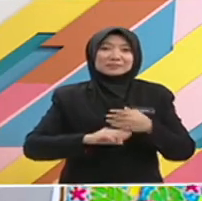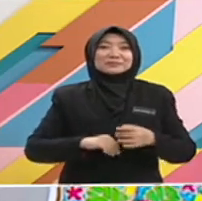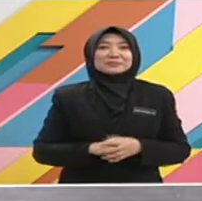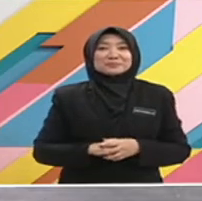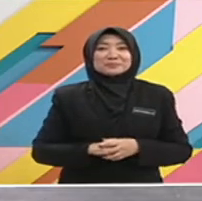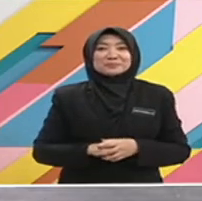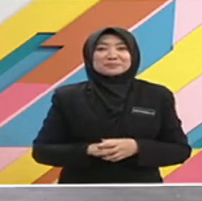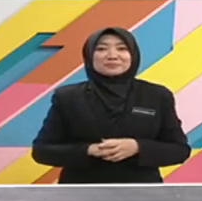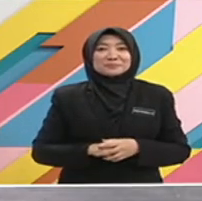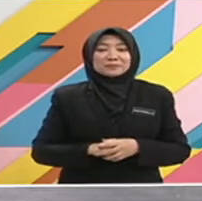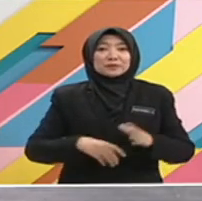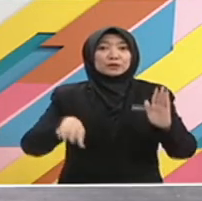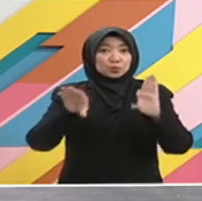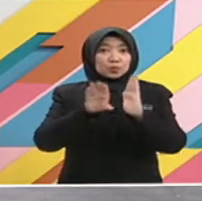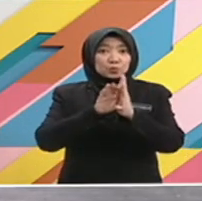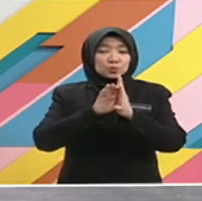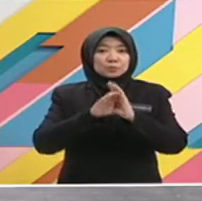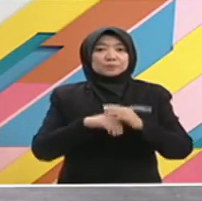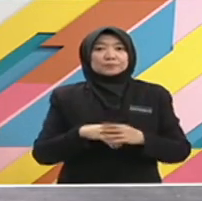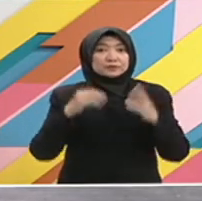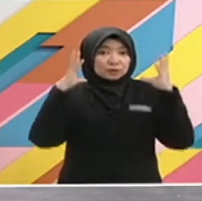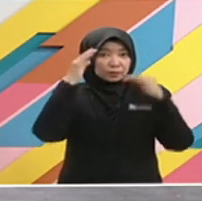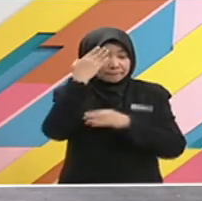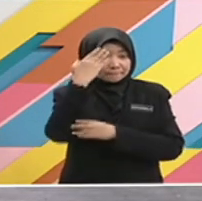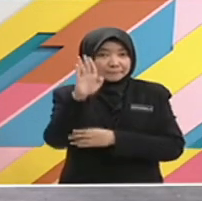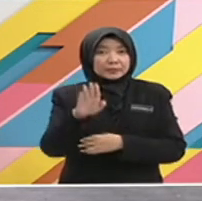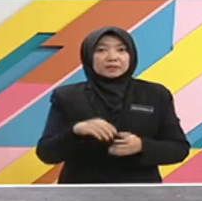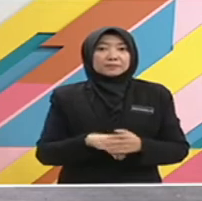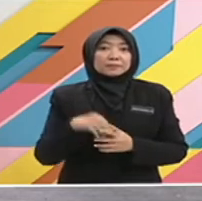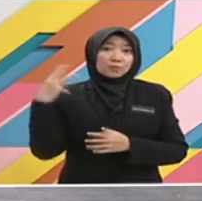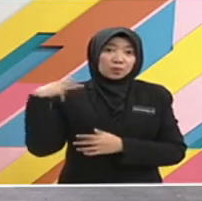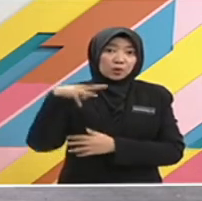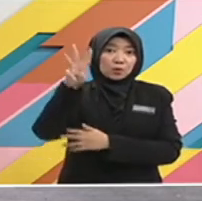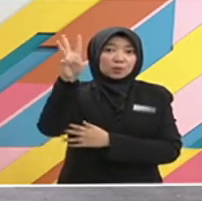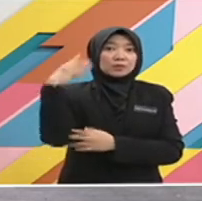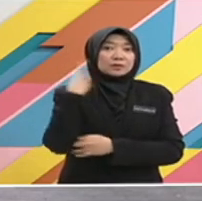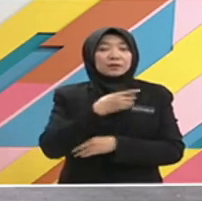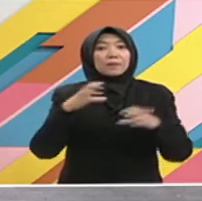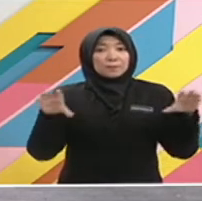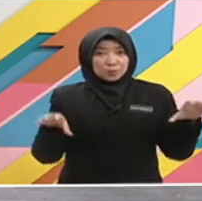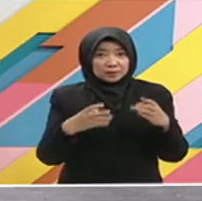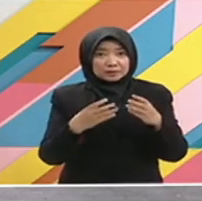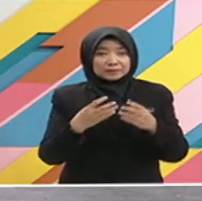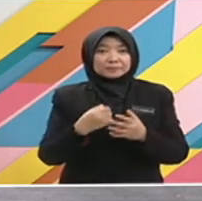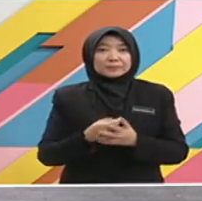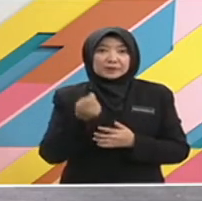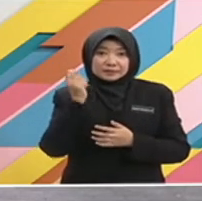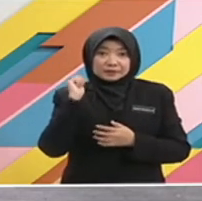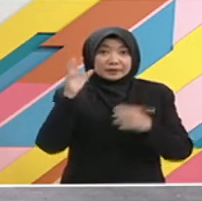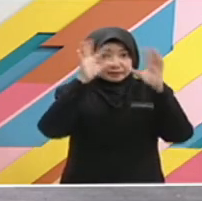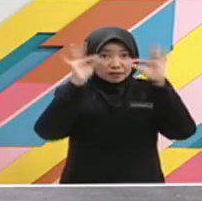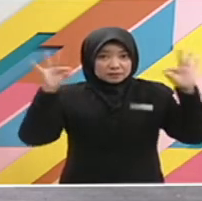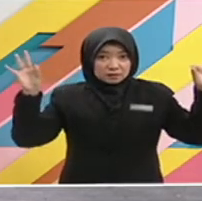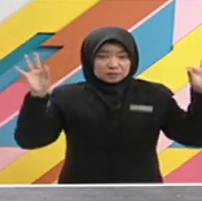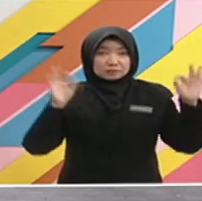Ya. Contohnya lah cikgu bagi satu ya. Wow yang kita buat ni. Betul tu. Wow kita buat ni tadi, hiasan wow ni,